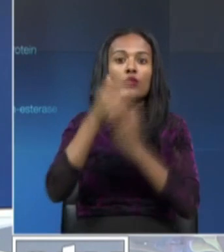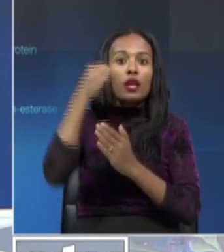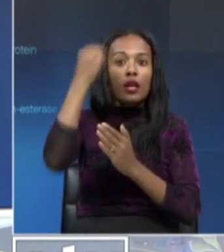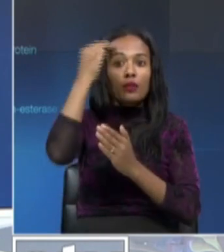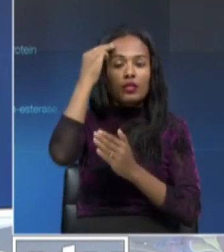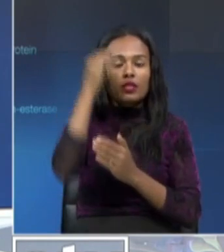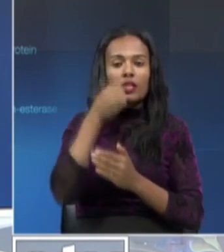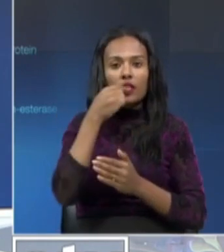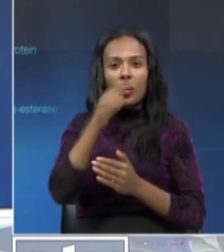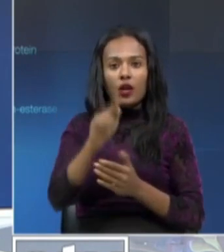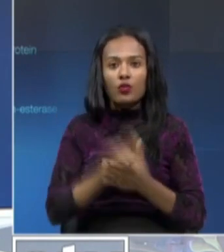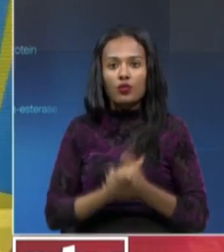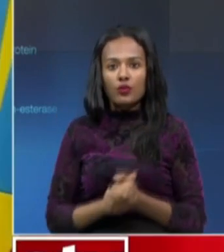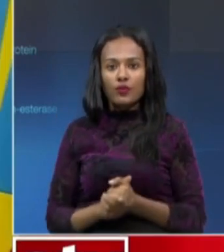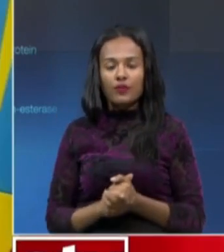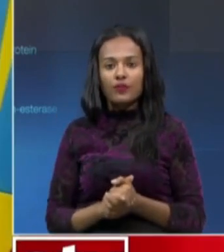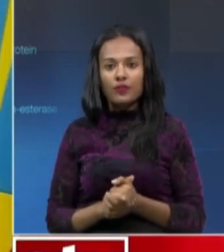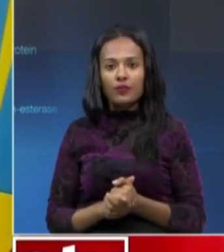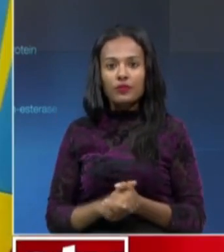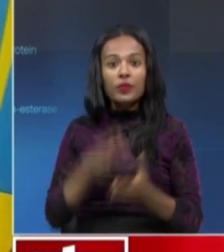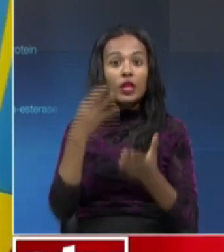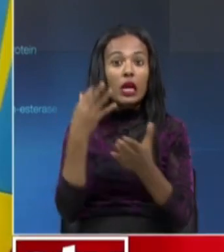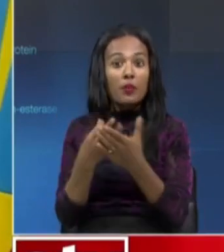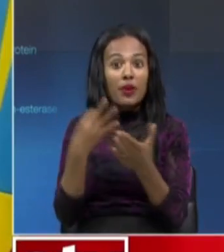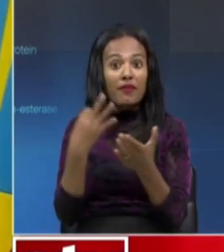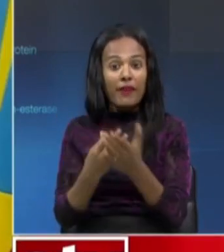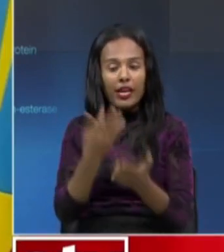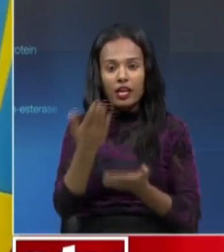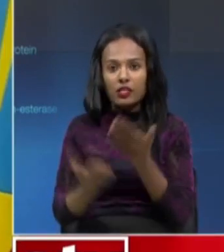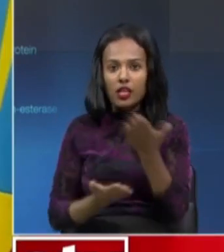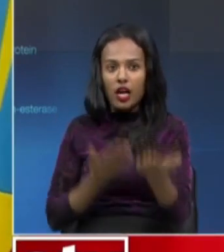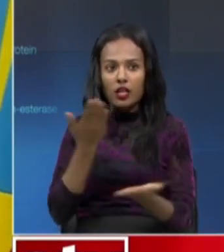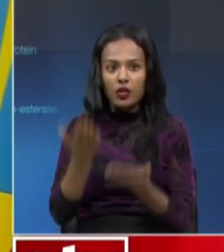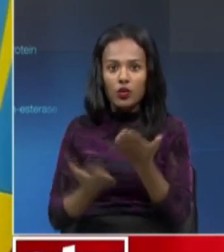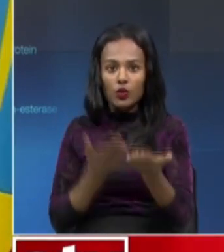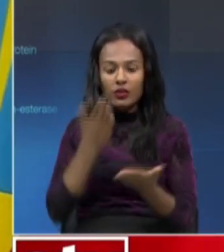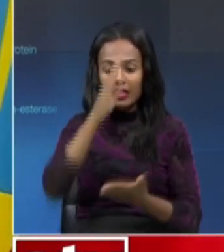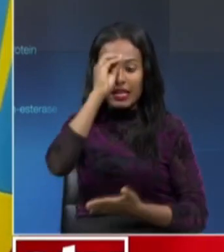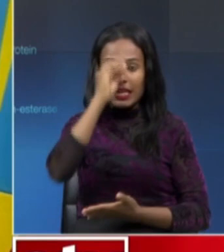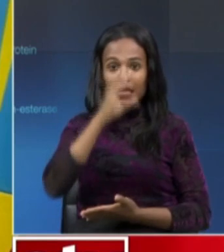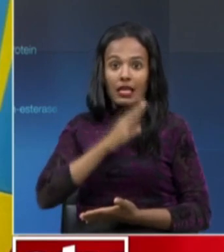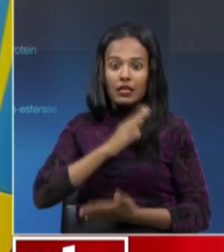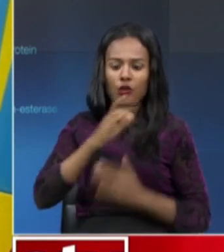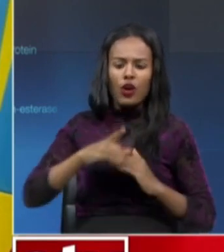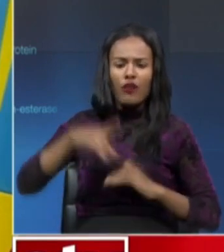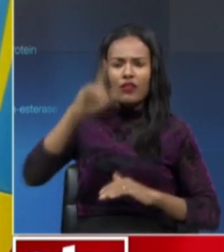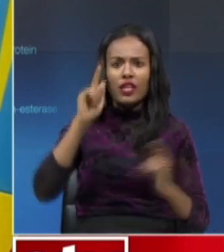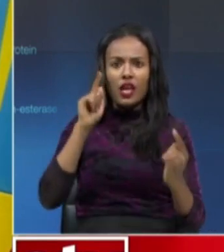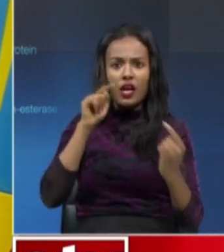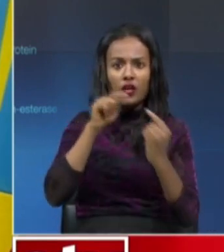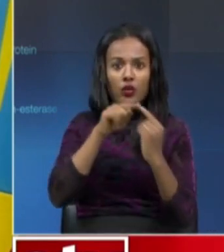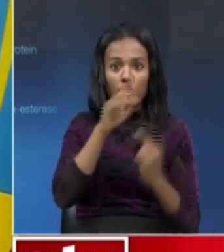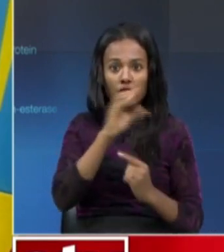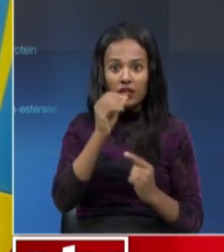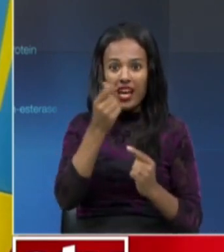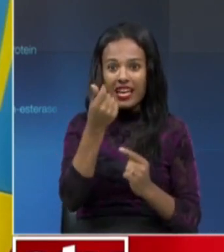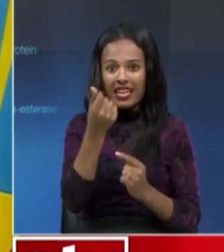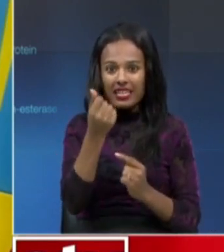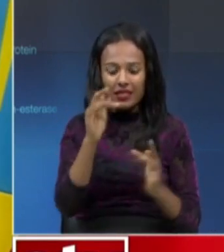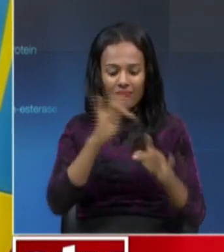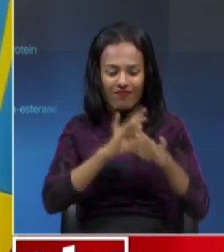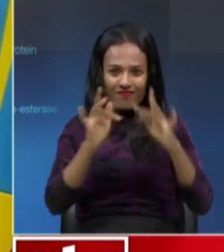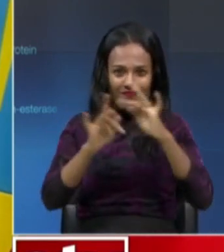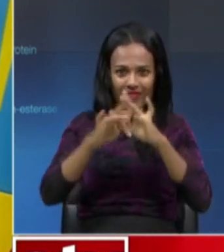አህመድ የተናገሩት። በፋይናንስ አገልግሎት የሰው ቀጥተኛ ግንኙነትና የብር ንክኪን